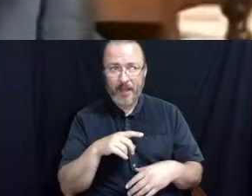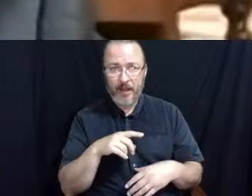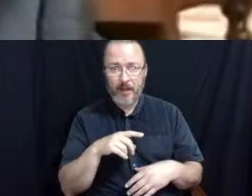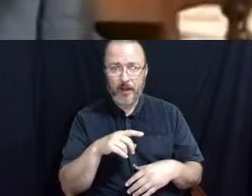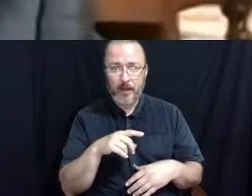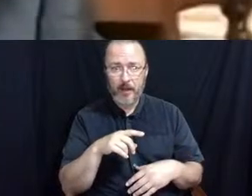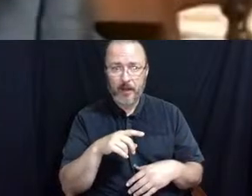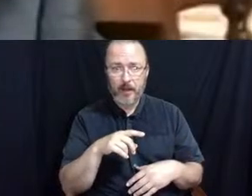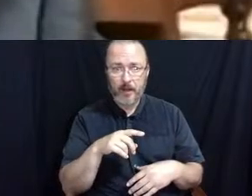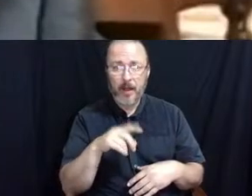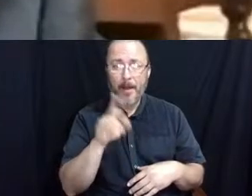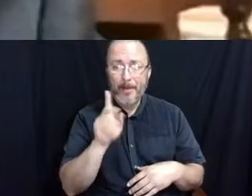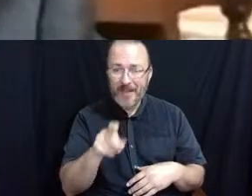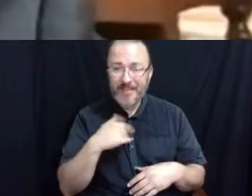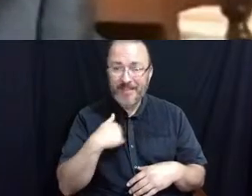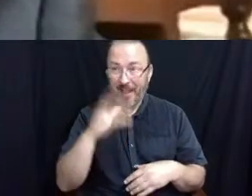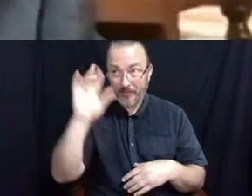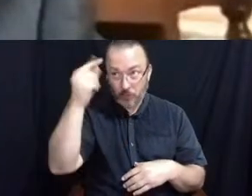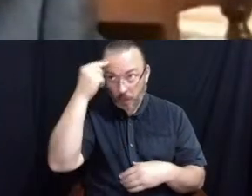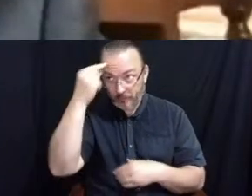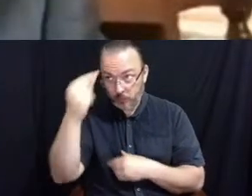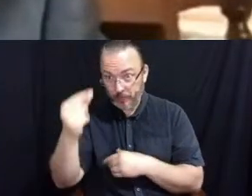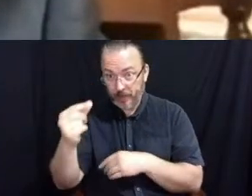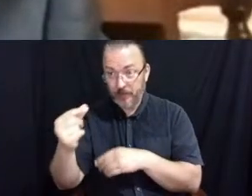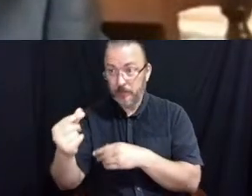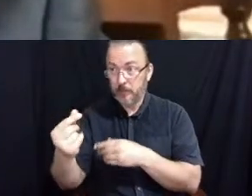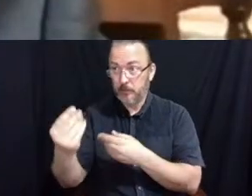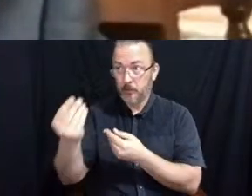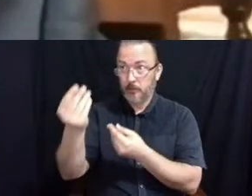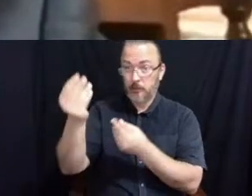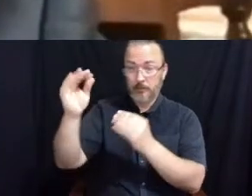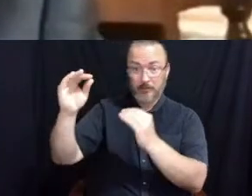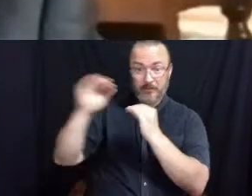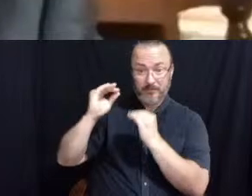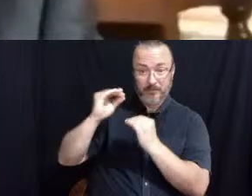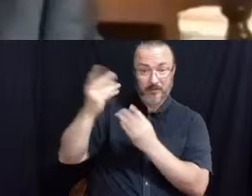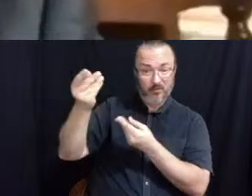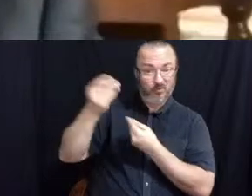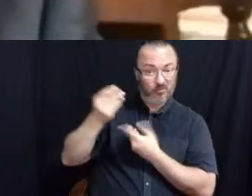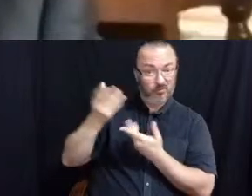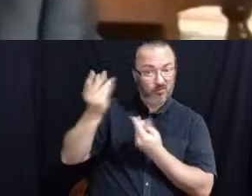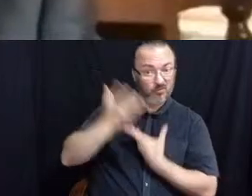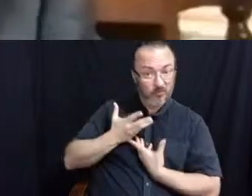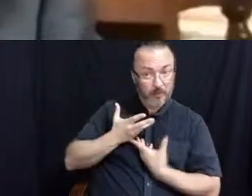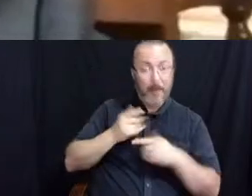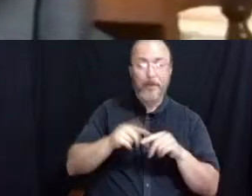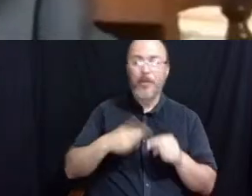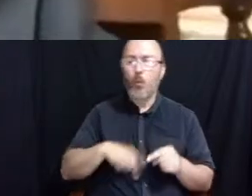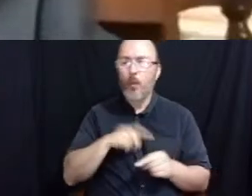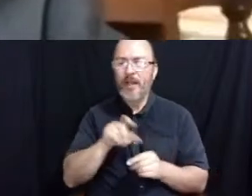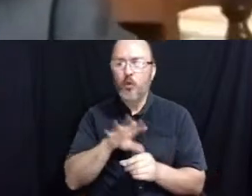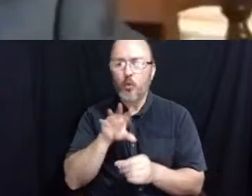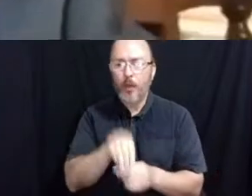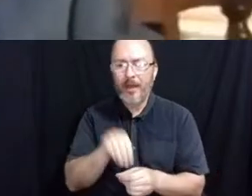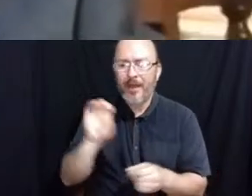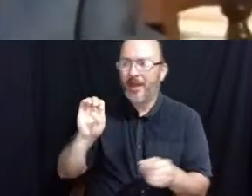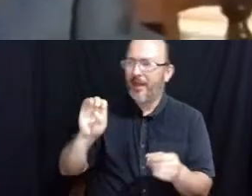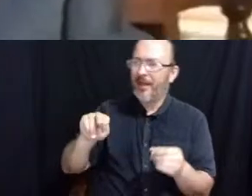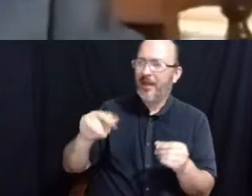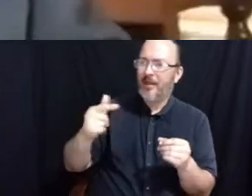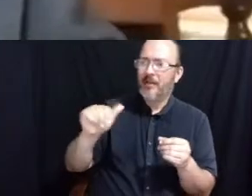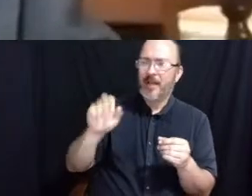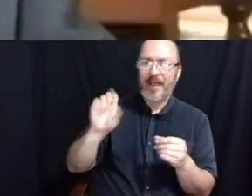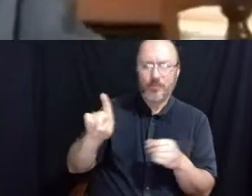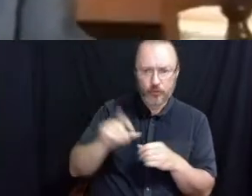nous devons être consultés par les gouvernements, mais les enseignants doivent aussi s'engager, jouer